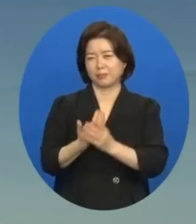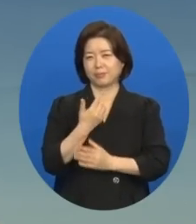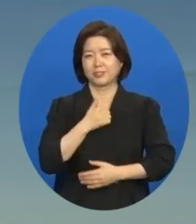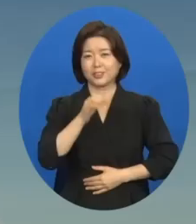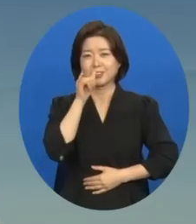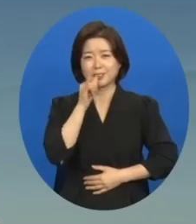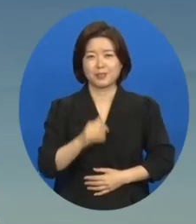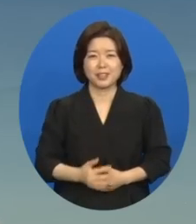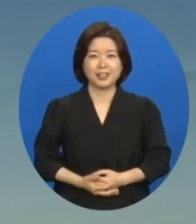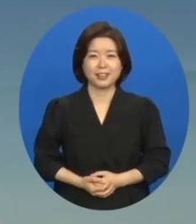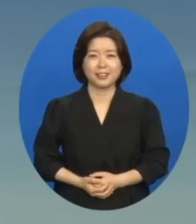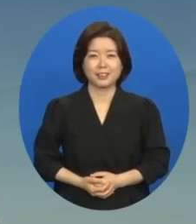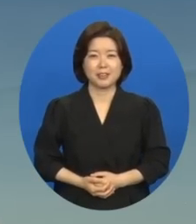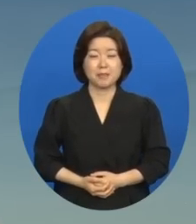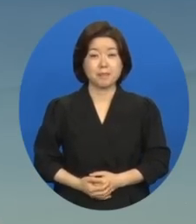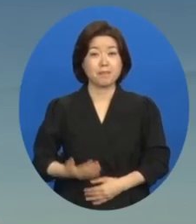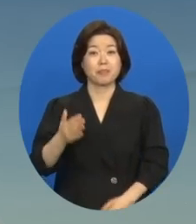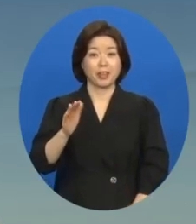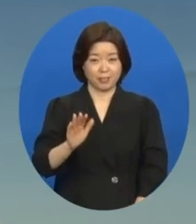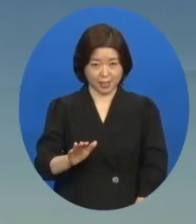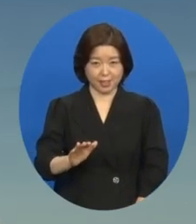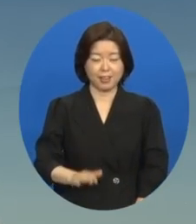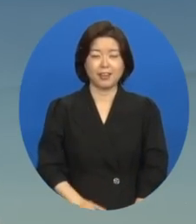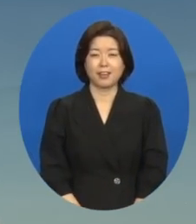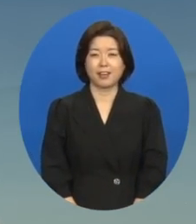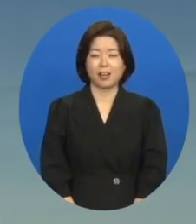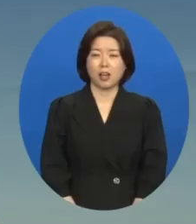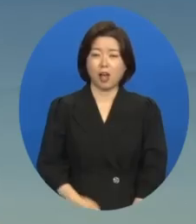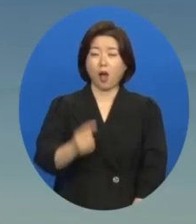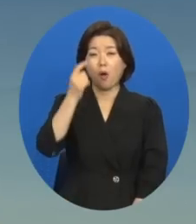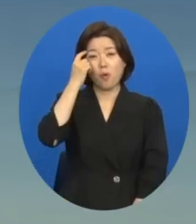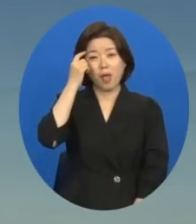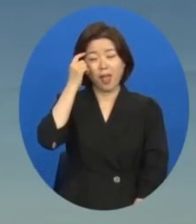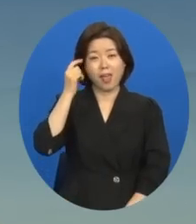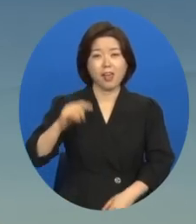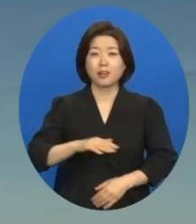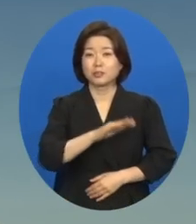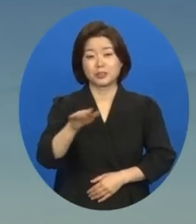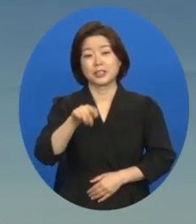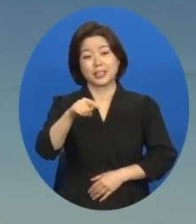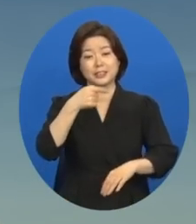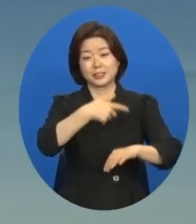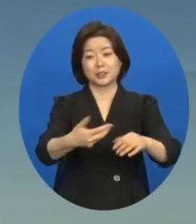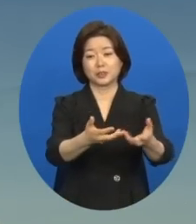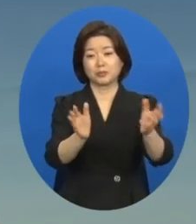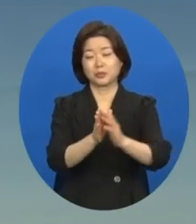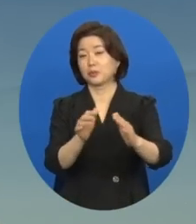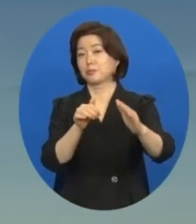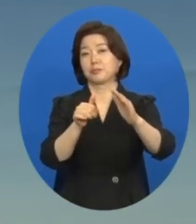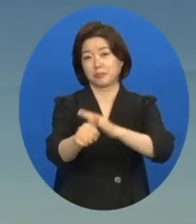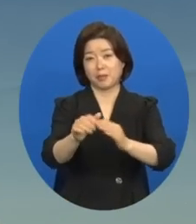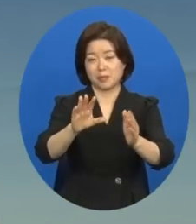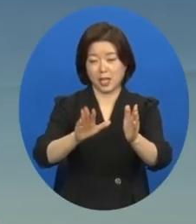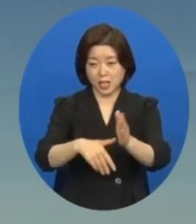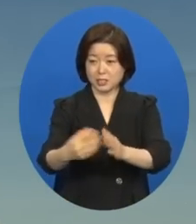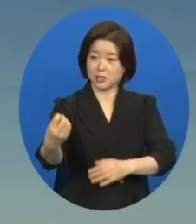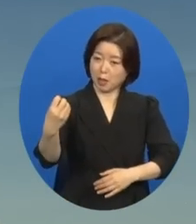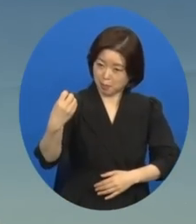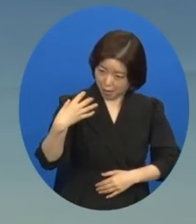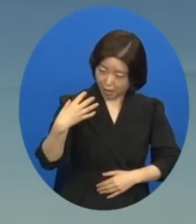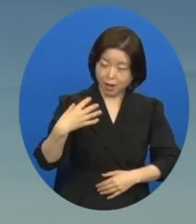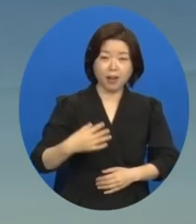있습니다. 그런데 왜 하필이면 저희가 그 부족을 방문했을 때 그런 이야기가